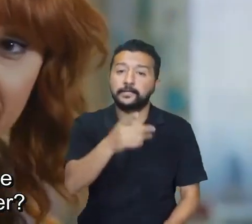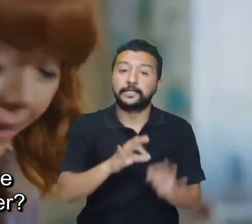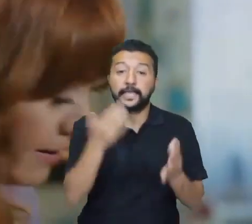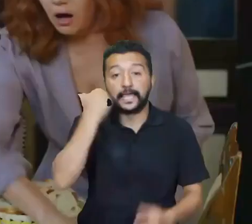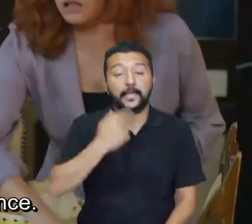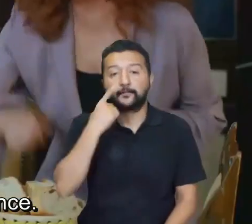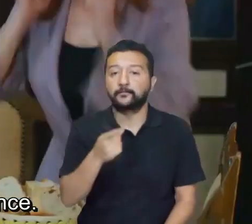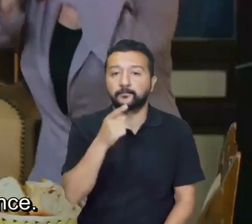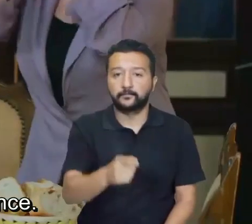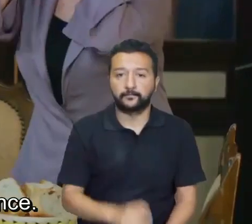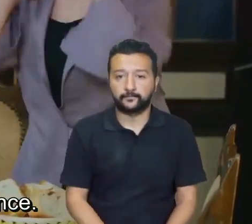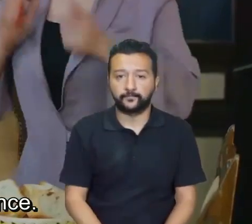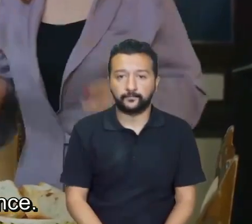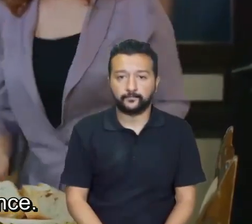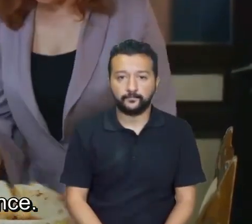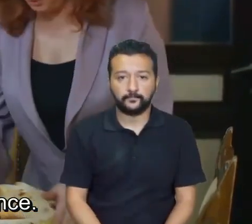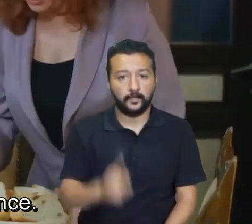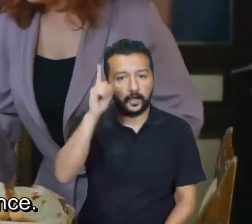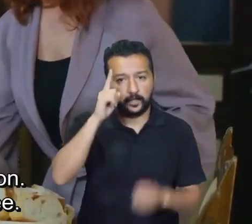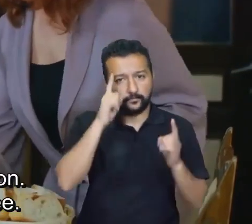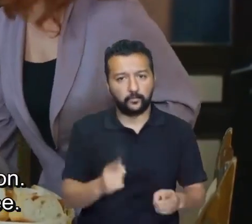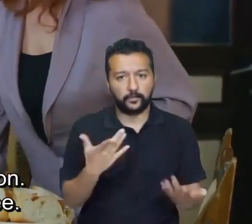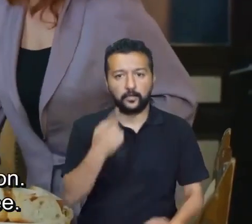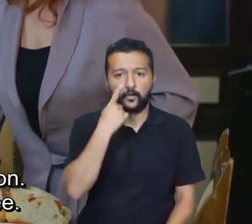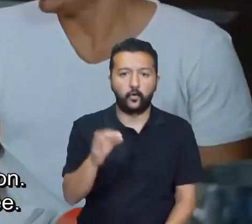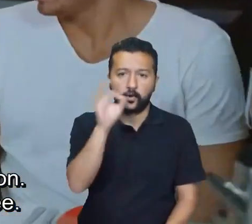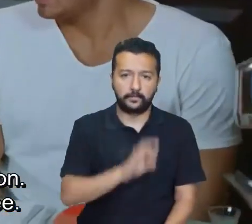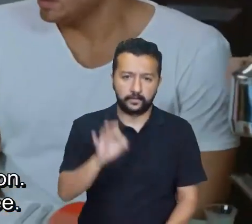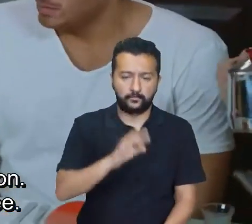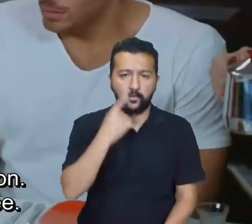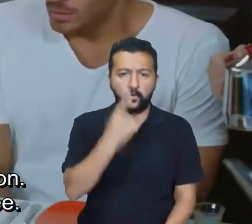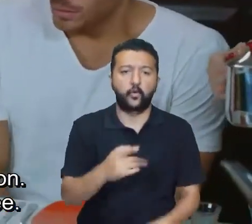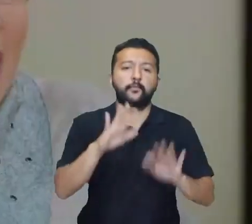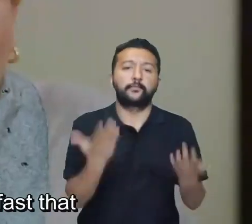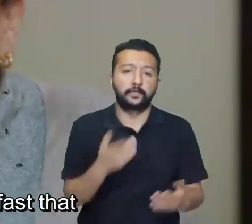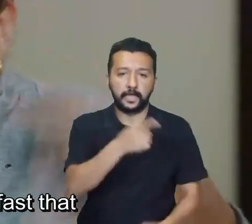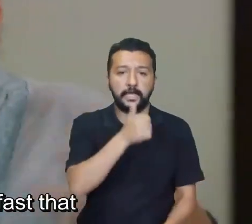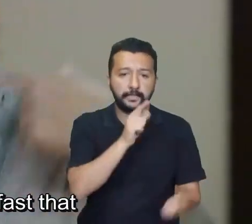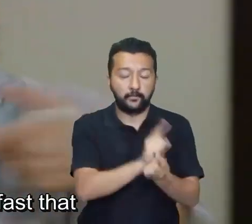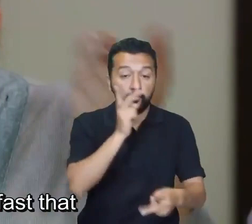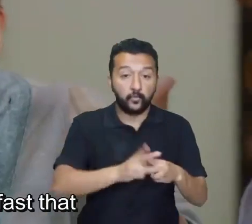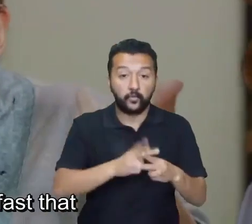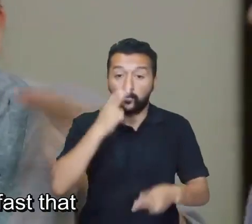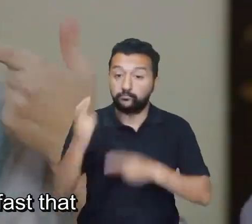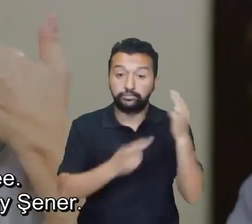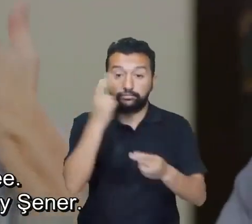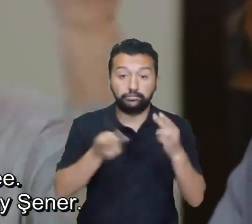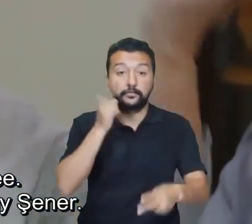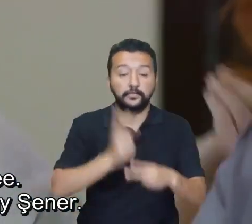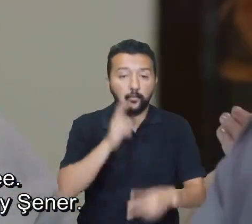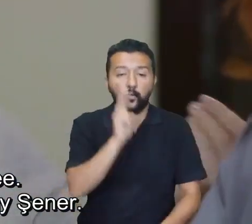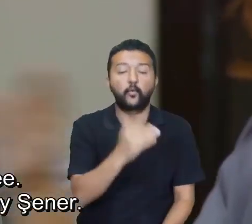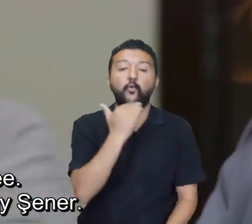Ne yalanını? Allah'ım. Tövbe tövbe. Ay görmedim tabii, göremem ki. Adam öyle hızlı dolap çeviriyor ki